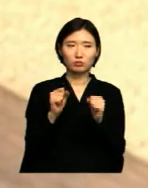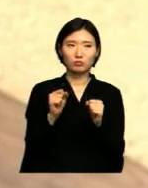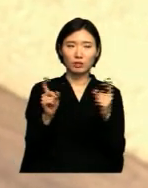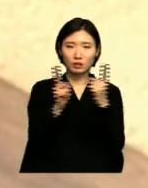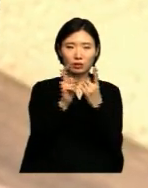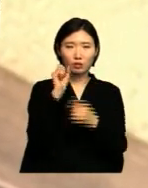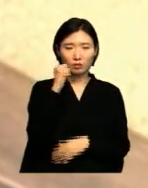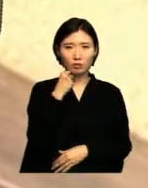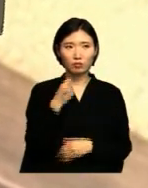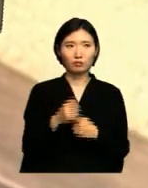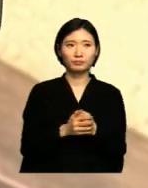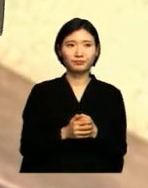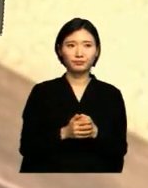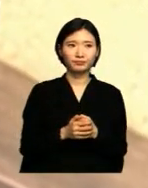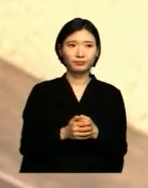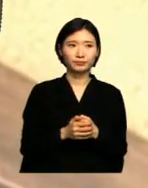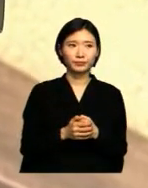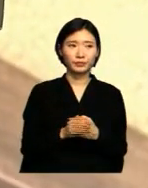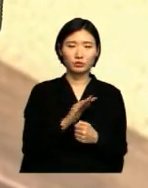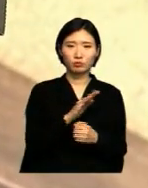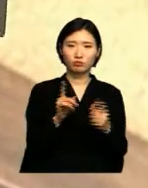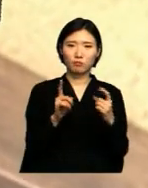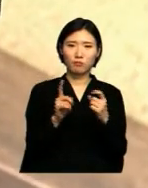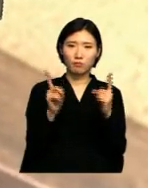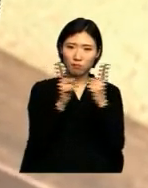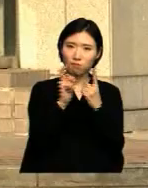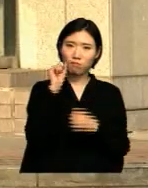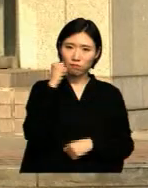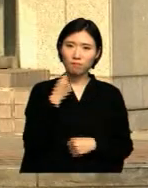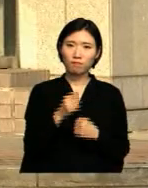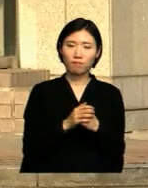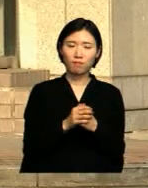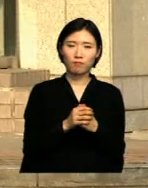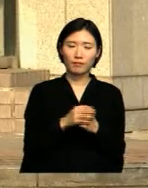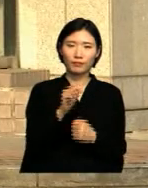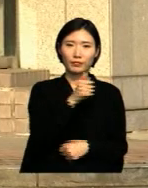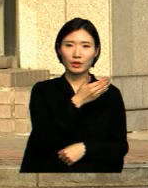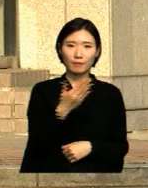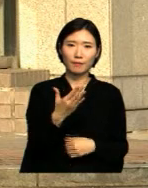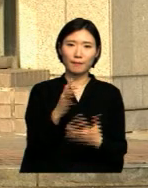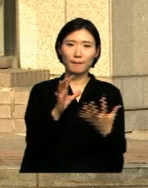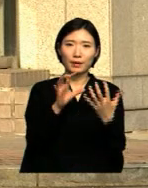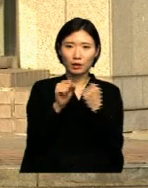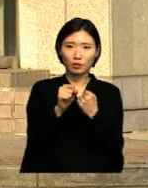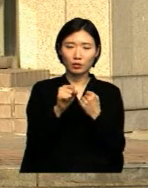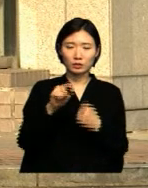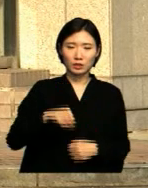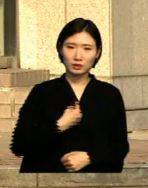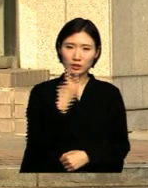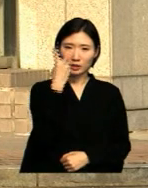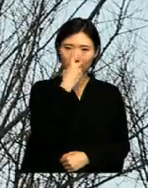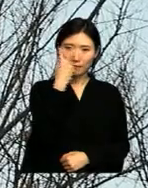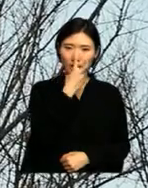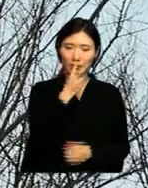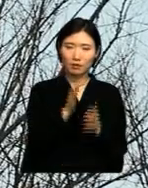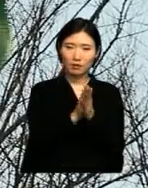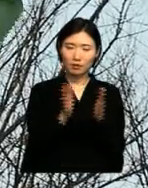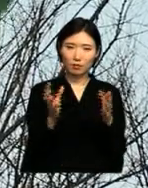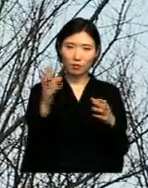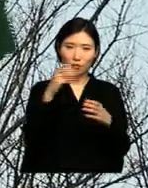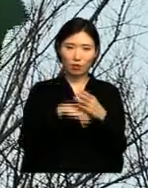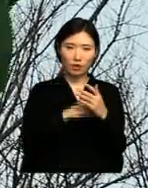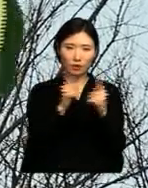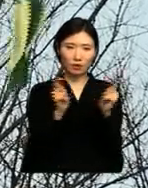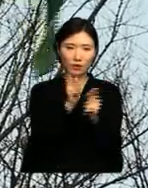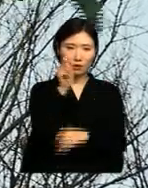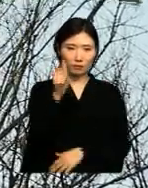계신지 저희 연락 주세요. 저희도 뵙기가 힘들어요. 하남시는 곧바로 자체 감사에 착수해 해당 부서의